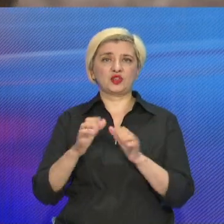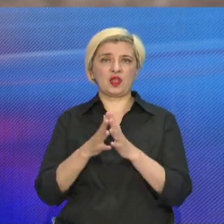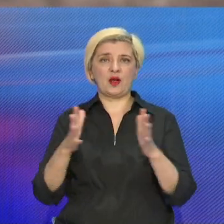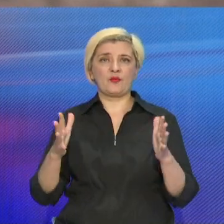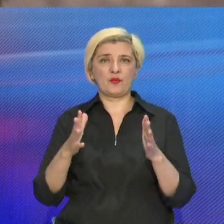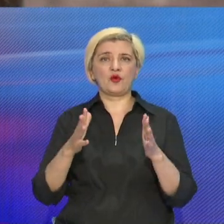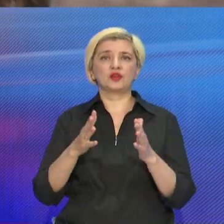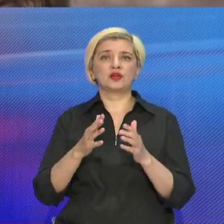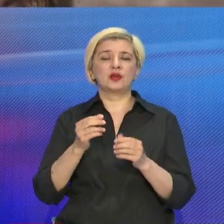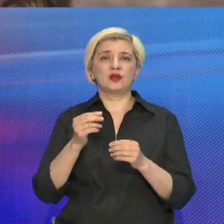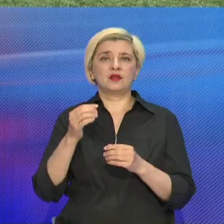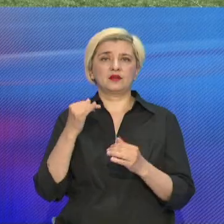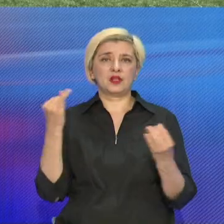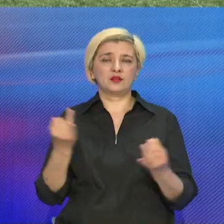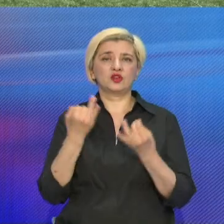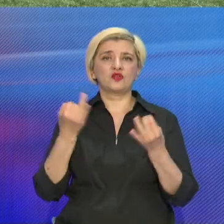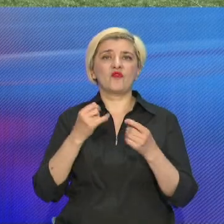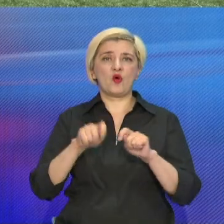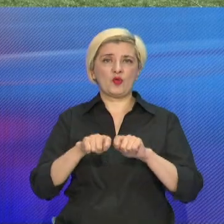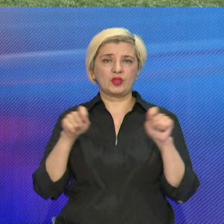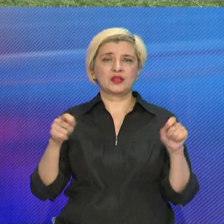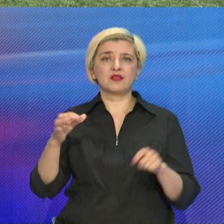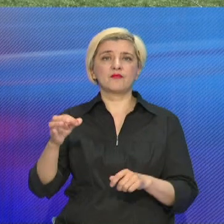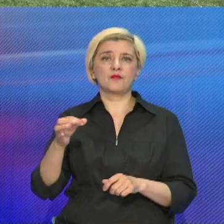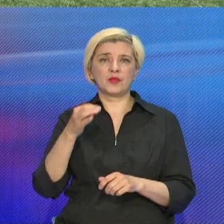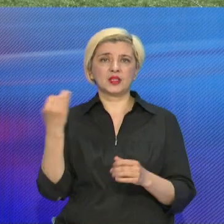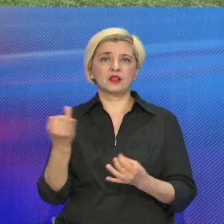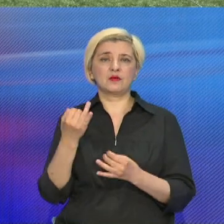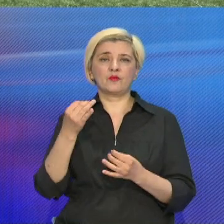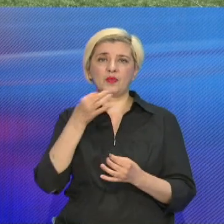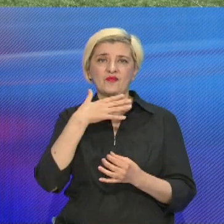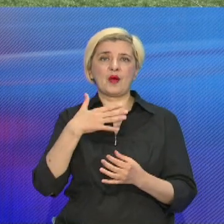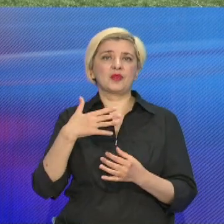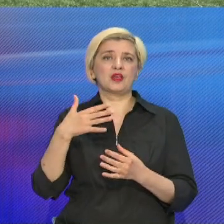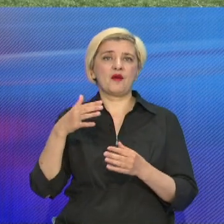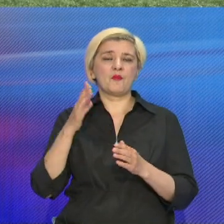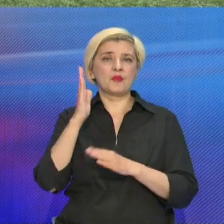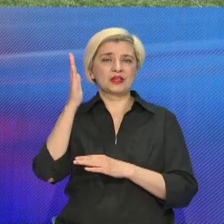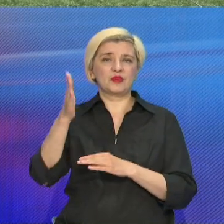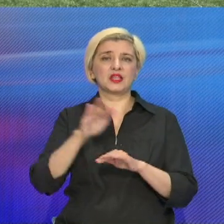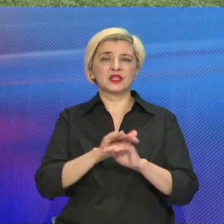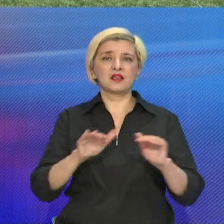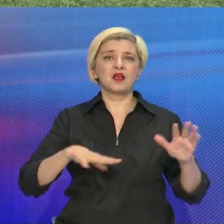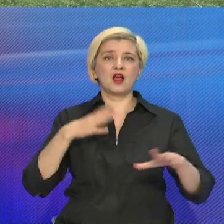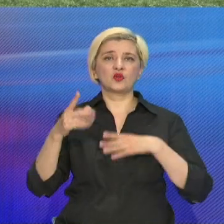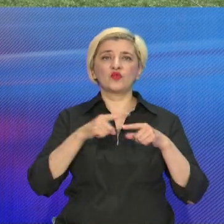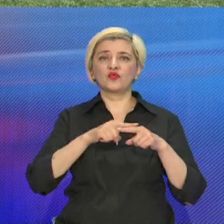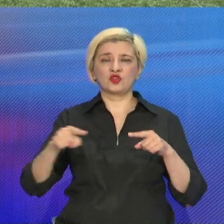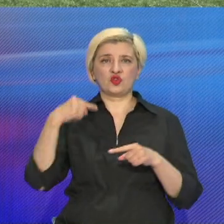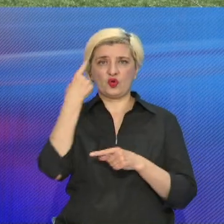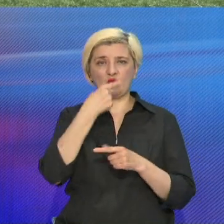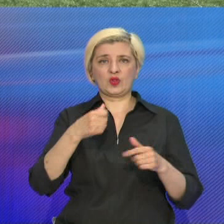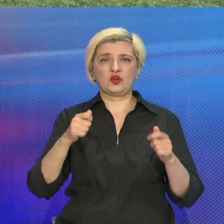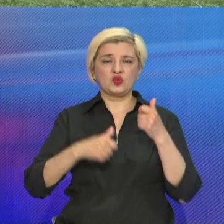відкрити привабні перспективи. Охотно принимают, дети готовятся на протяжении года к этим соревнованиям